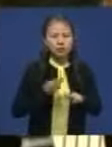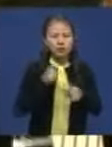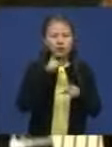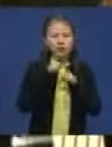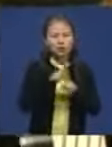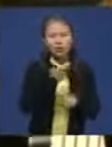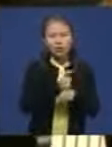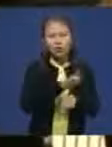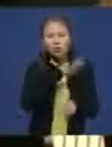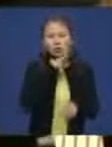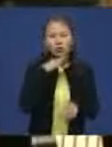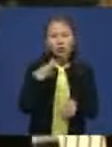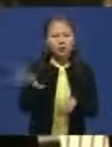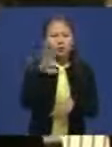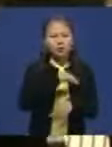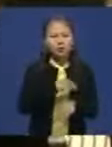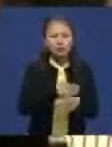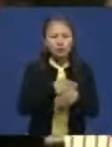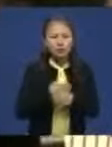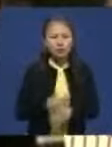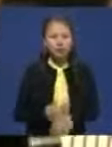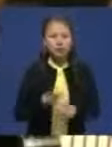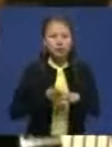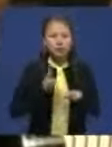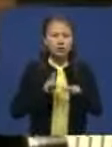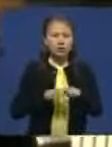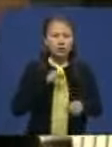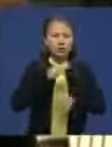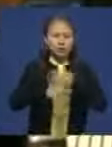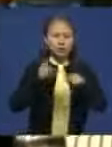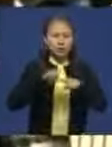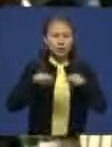қосылатын адам көп. Аймақтағы ахуал біз үшін қасірет. Шиеленістің тез арада шешілуін тілейміз.